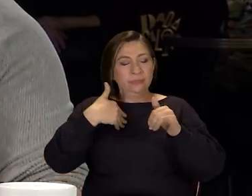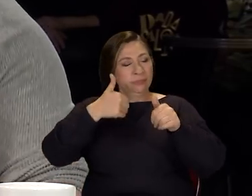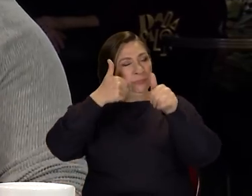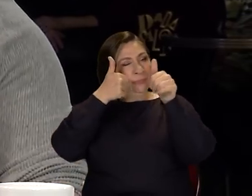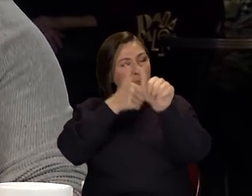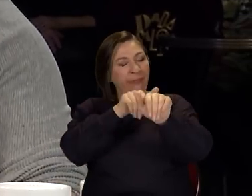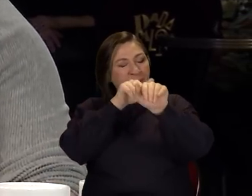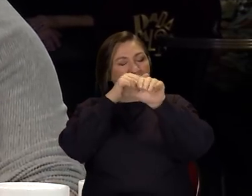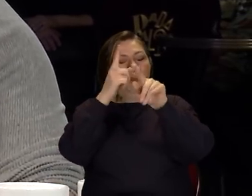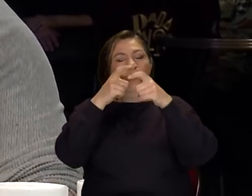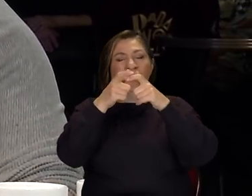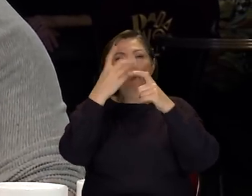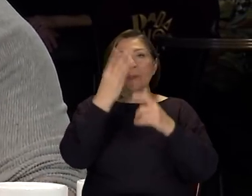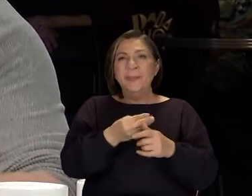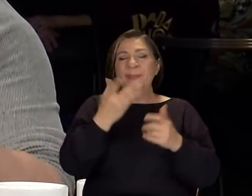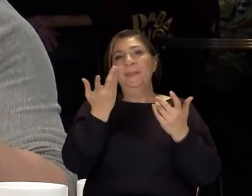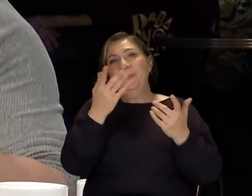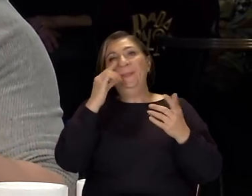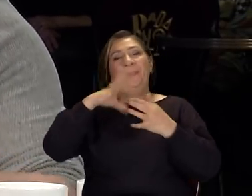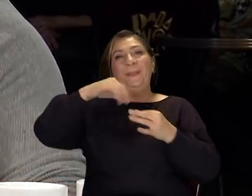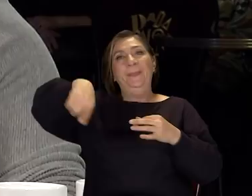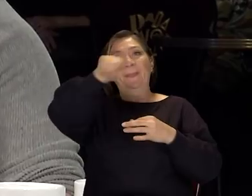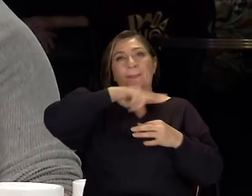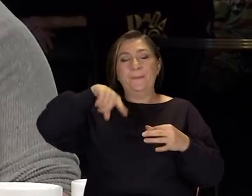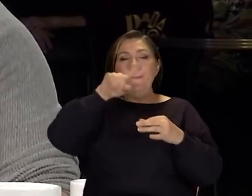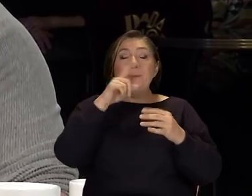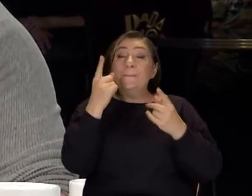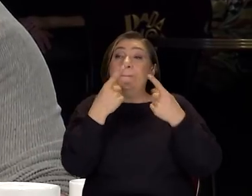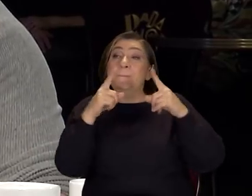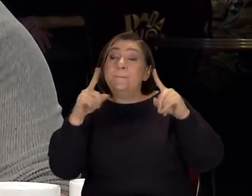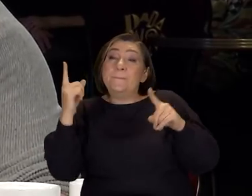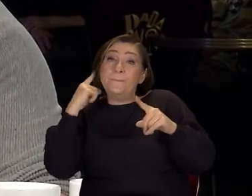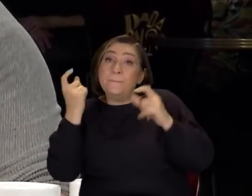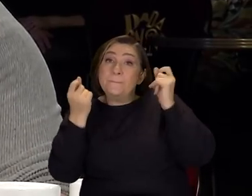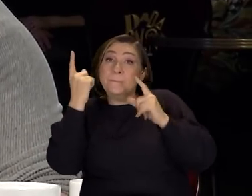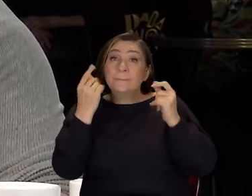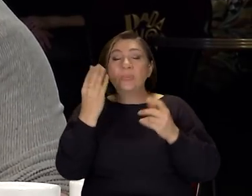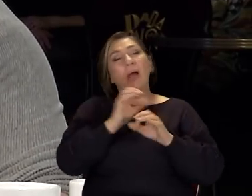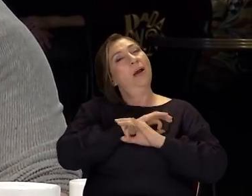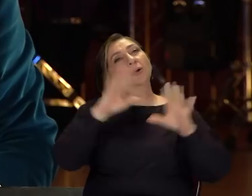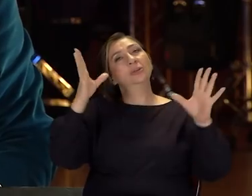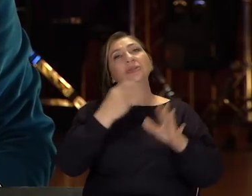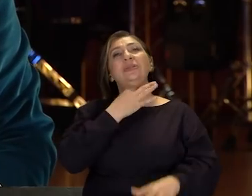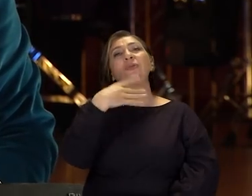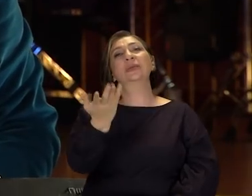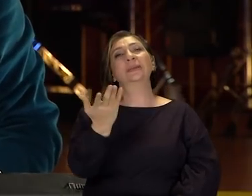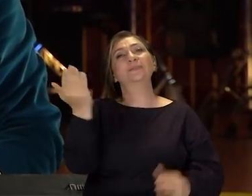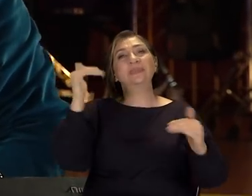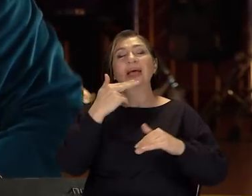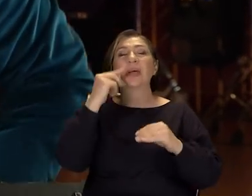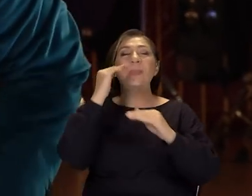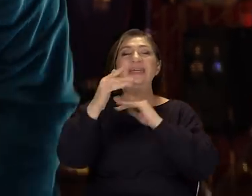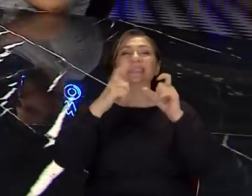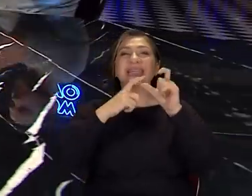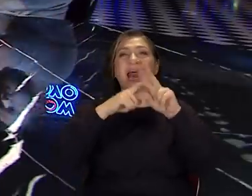durabileceğim CD'lerden biri olacaktı yani ve insanlar belki başka şeyler keşfederler dinledikçe. Evet. Bakacağız. Harikulades. Peki teşekkür ederim hanımlar